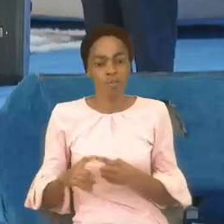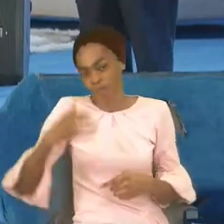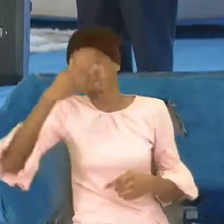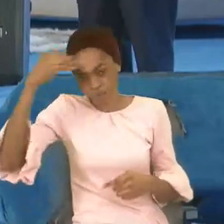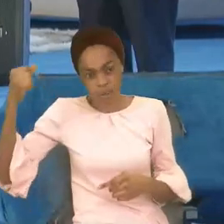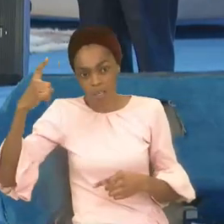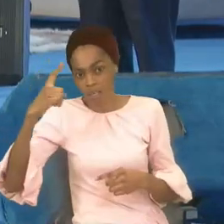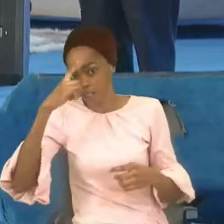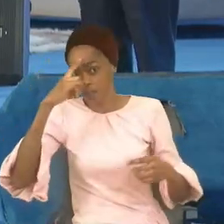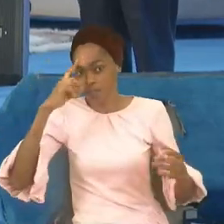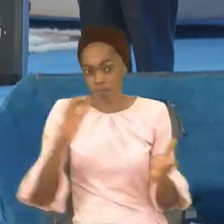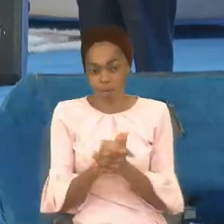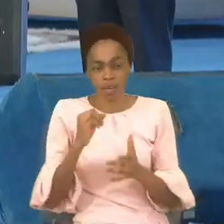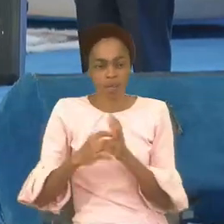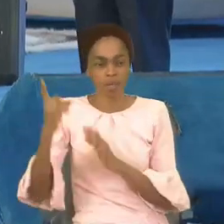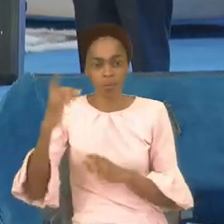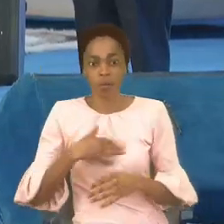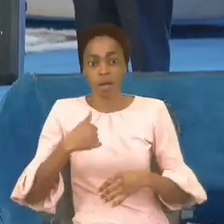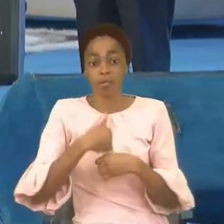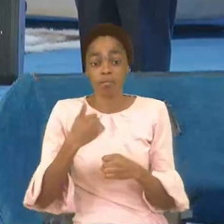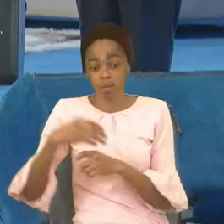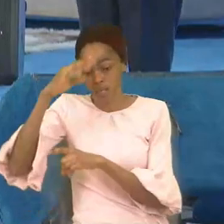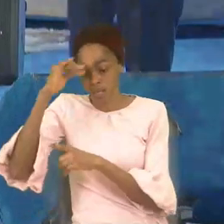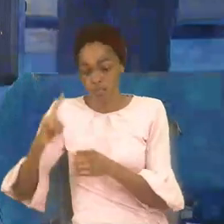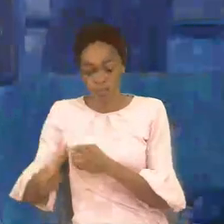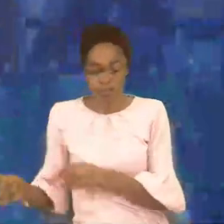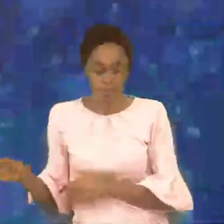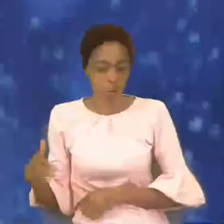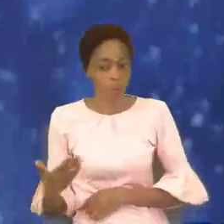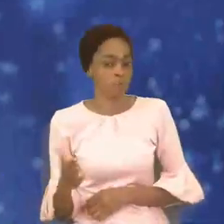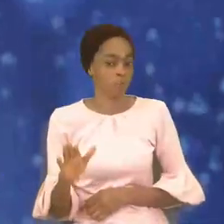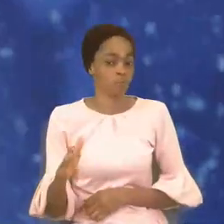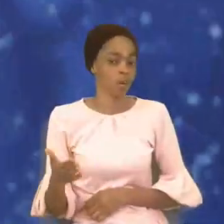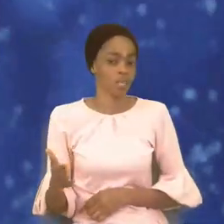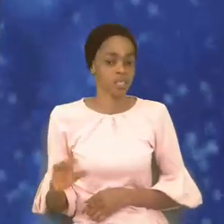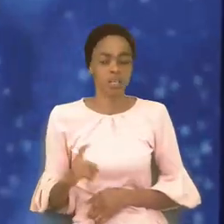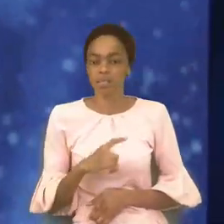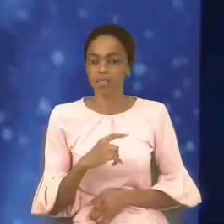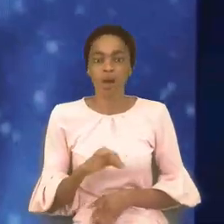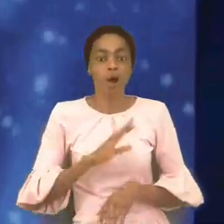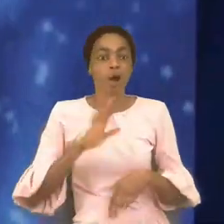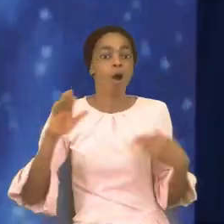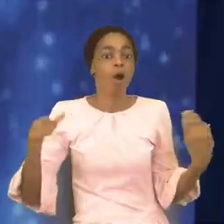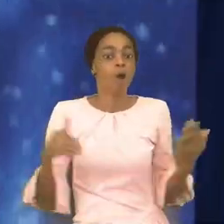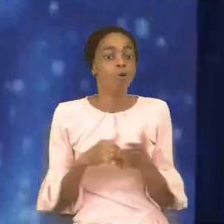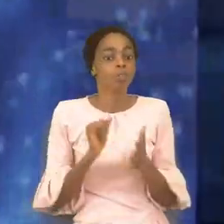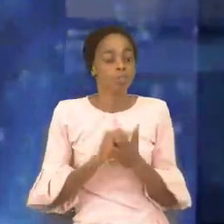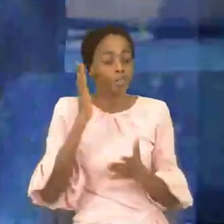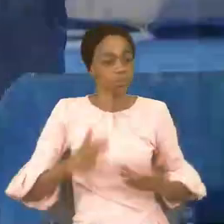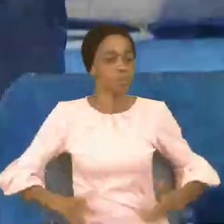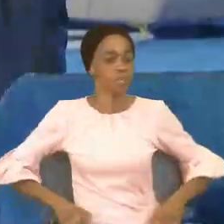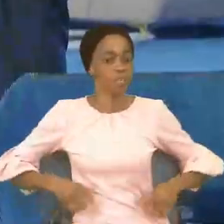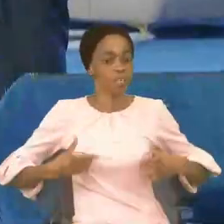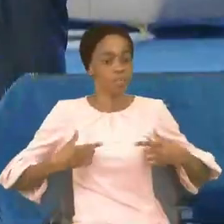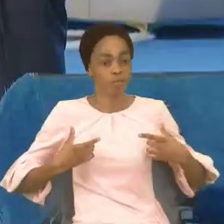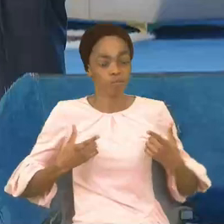Seigneur, ou les pousser à compromettre. Oui, mais tous ceux qui veulent vivre pieusement en